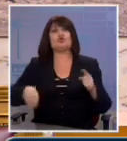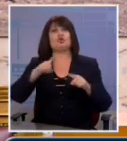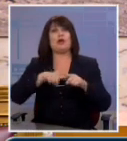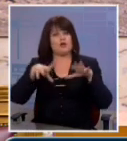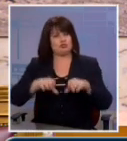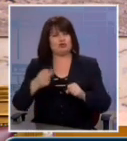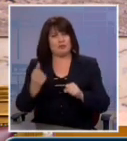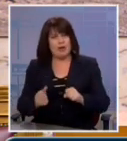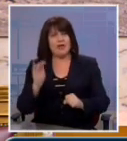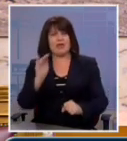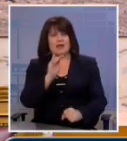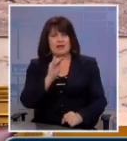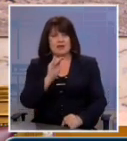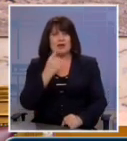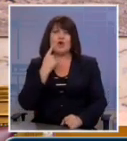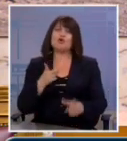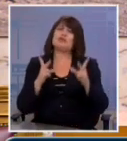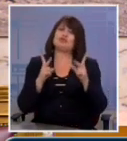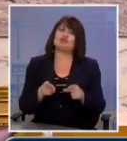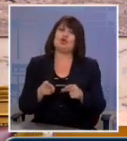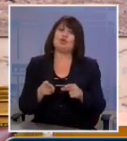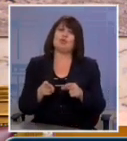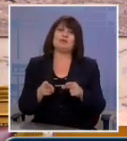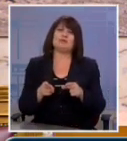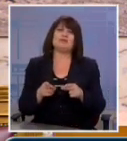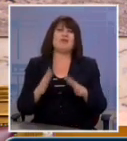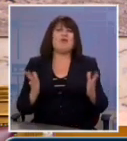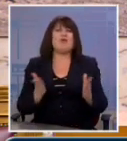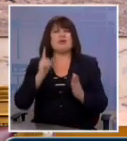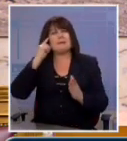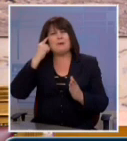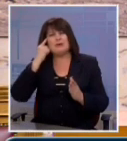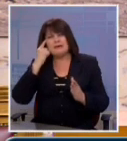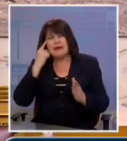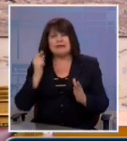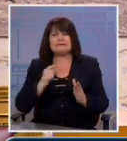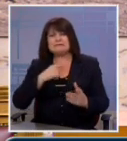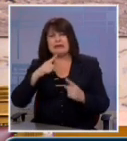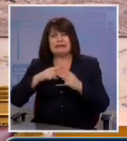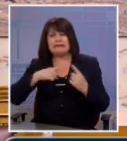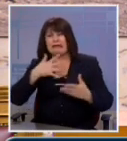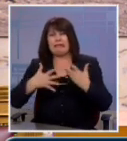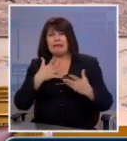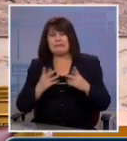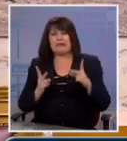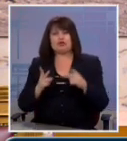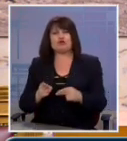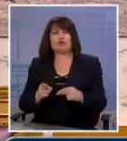κυριαρχία πρόκειται να σταματήσει με οποιοδήποτε τύπου τεχνάσματα